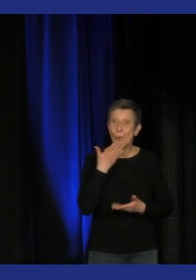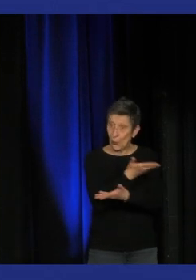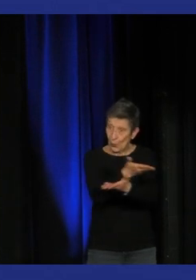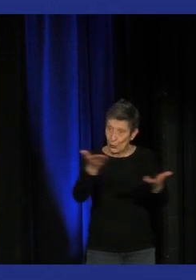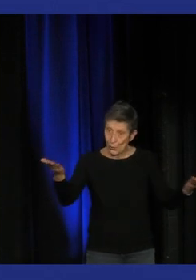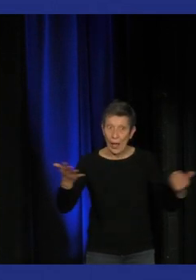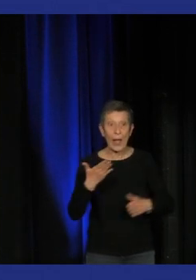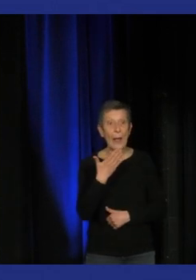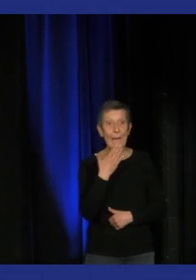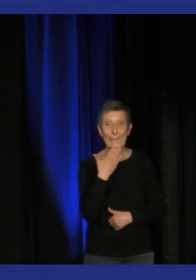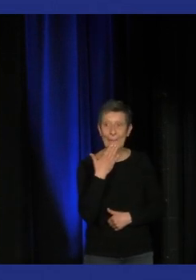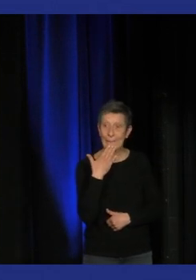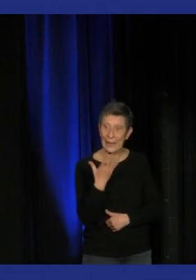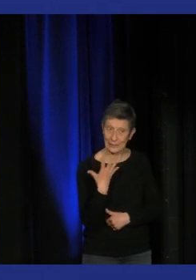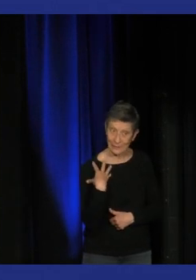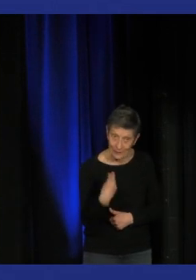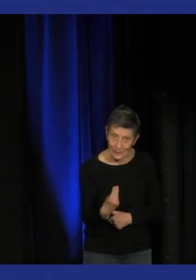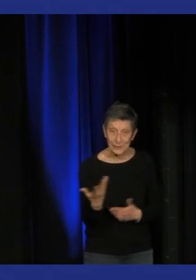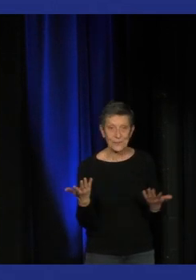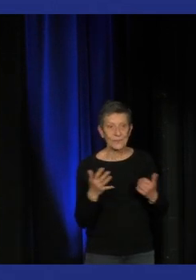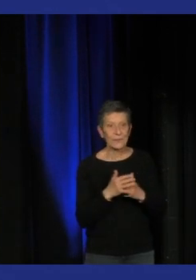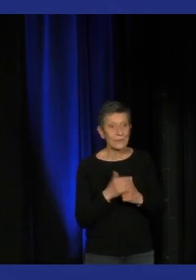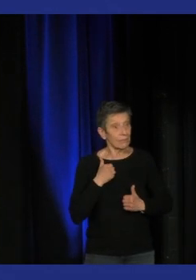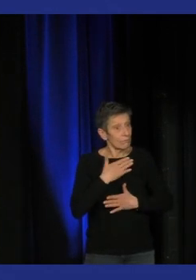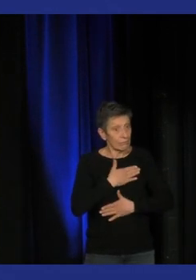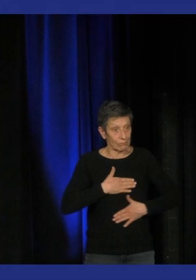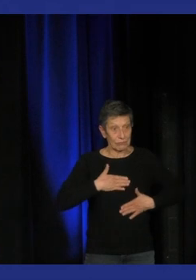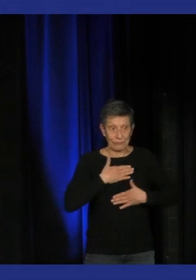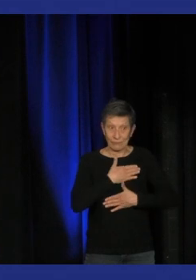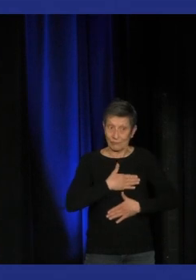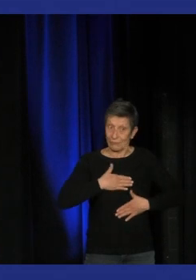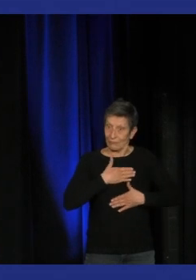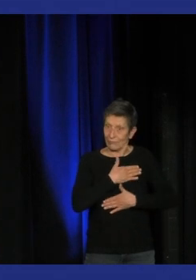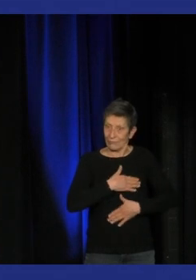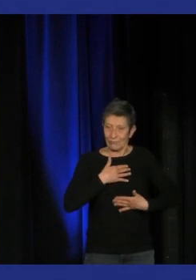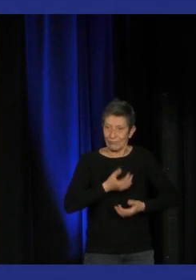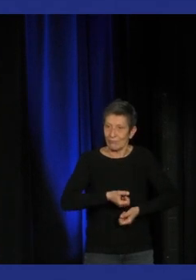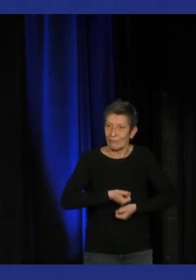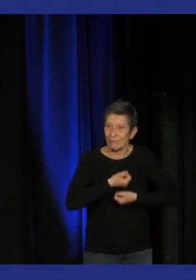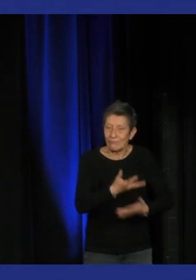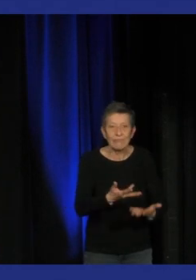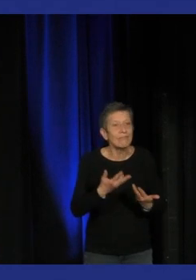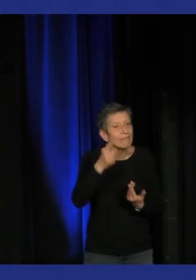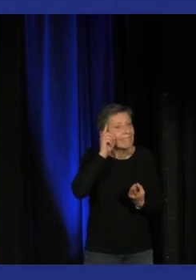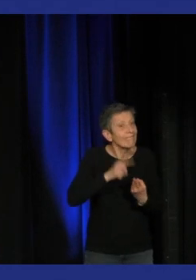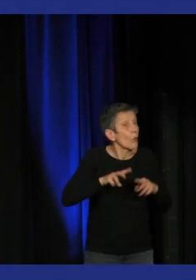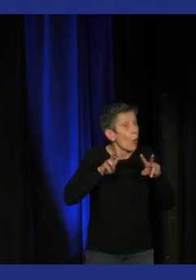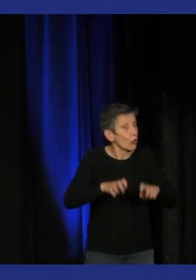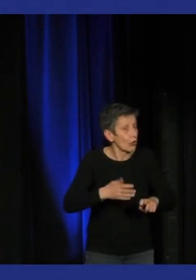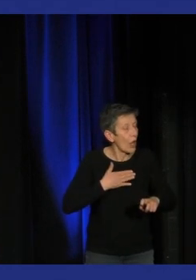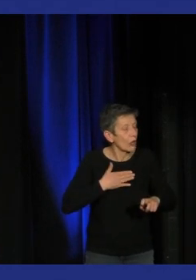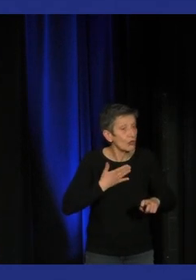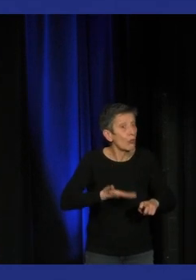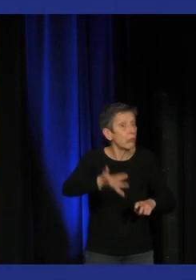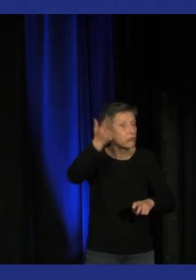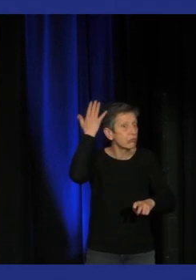toutes. Merci pour l'invitation. Donc, je suis très contente de venir vous parler d'une recherche que j'ai conduite il y a déjà